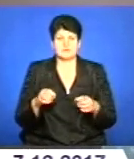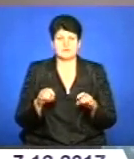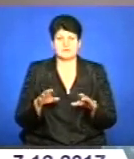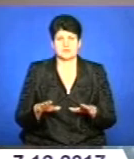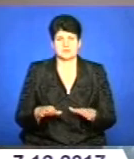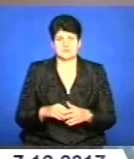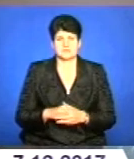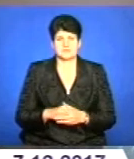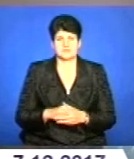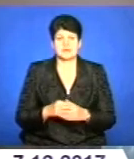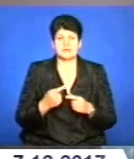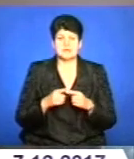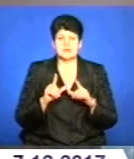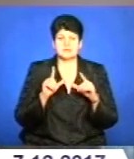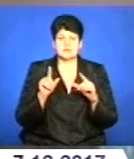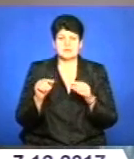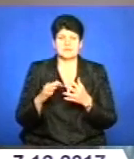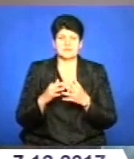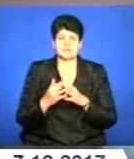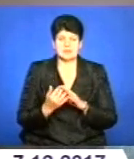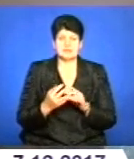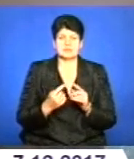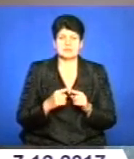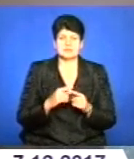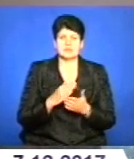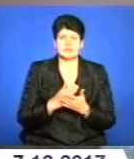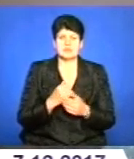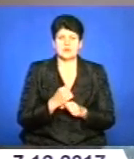мірі можливості. Це і поїздки в селах, це є робота